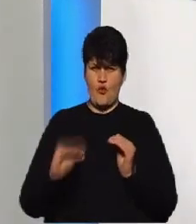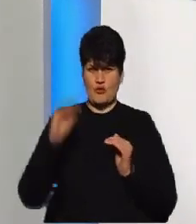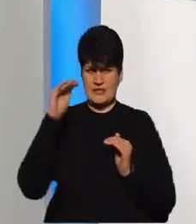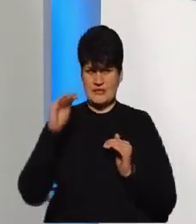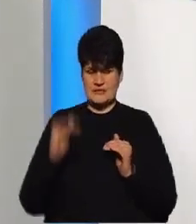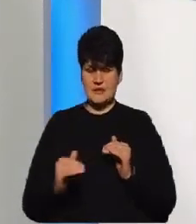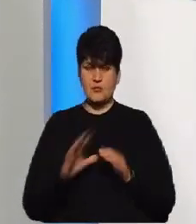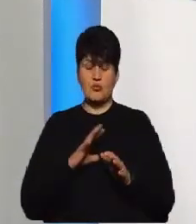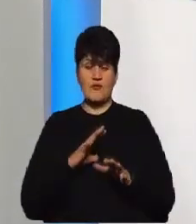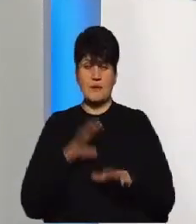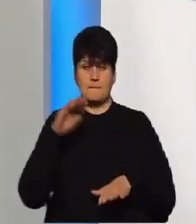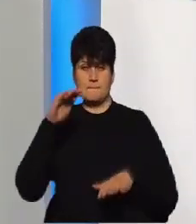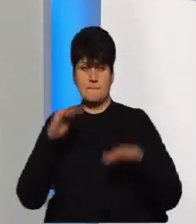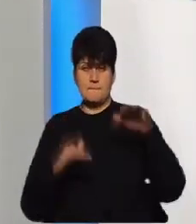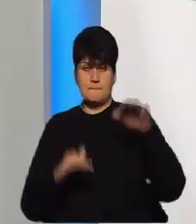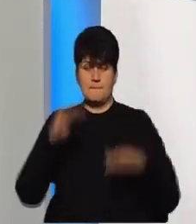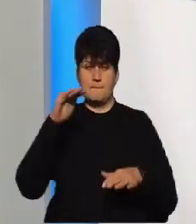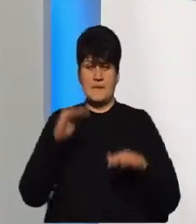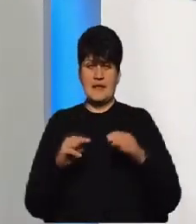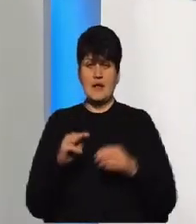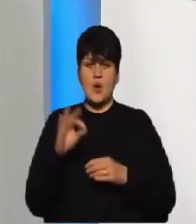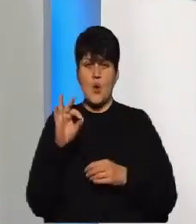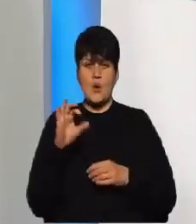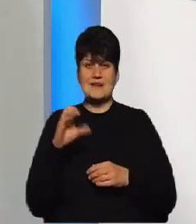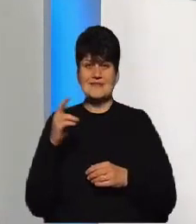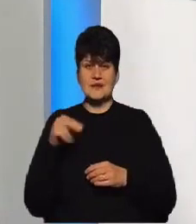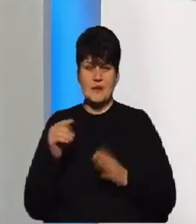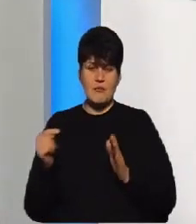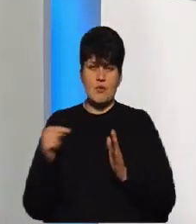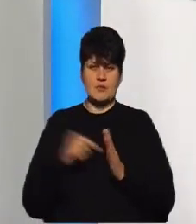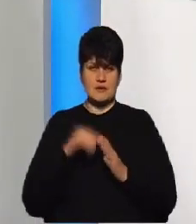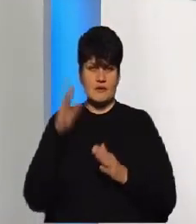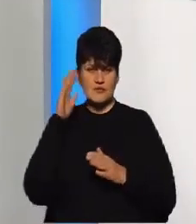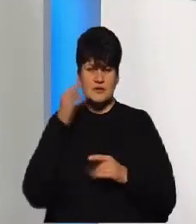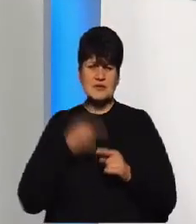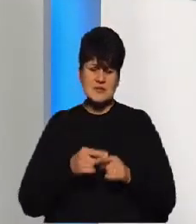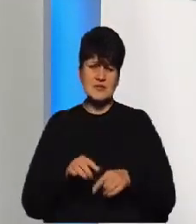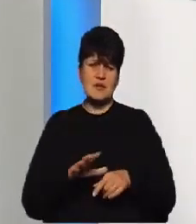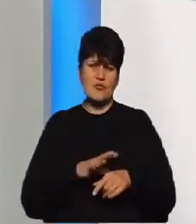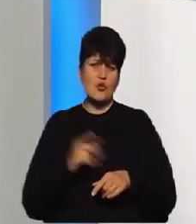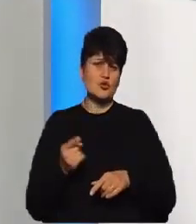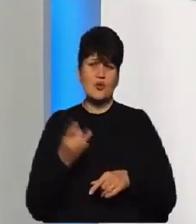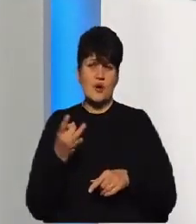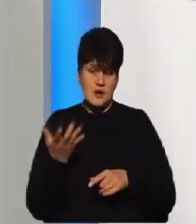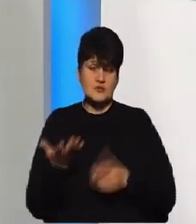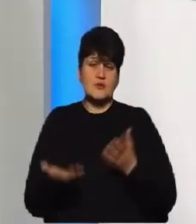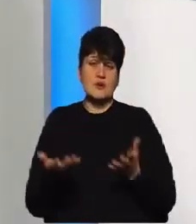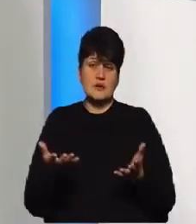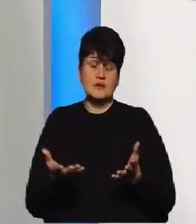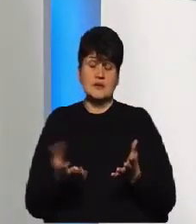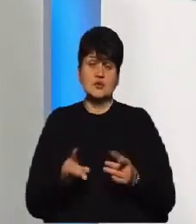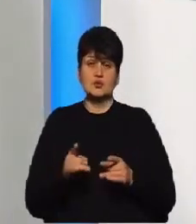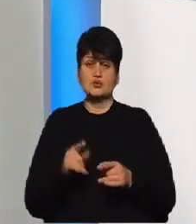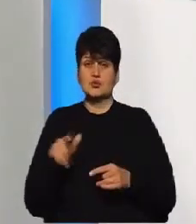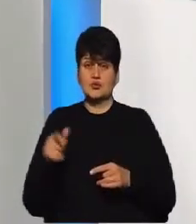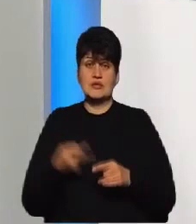аварійні ситуації, може цей осад попадати в водопровідні мережі. Ну, це буває, в принципі, одноразово, але ну, чомусь мешканців саме на це